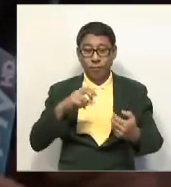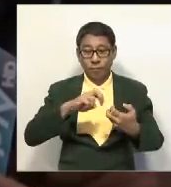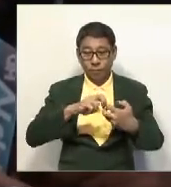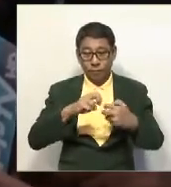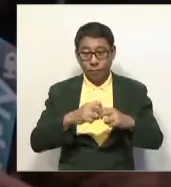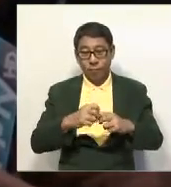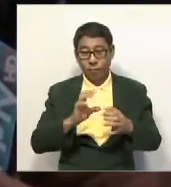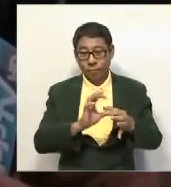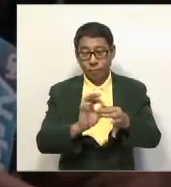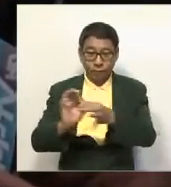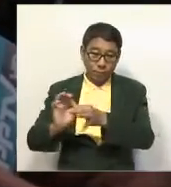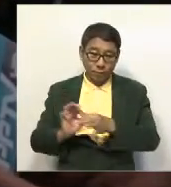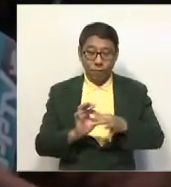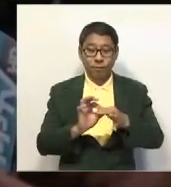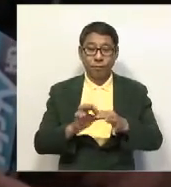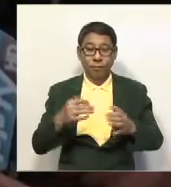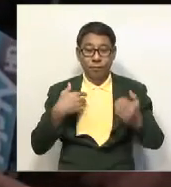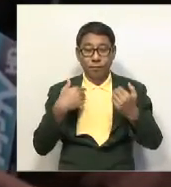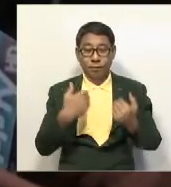นะฮะเข้ามาเกี่ยวข้อง